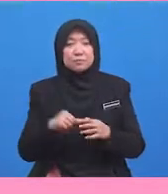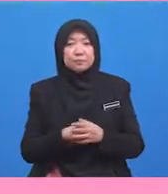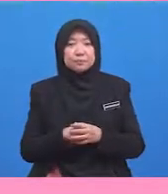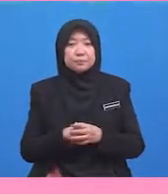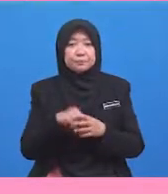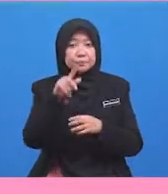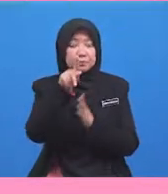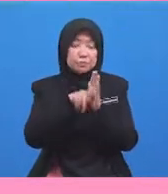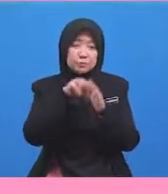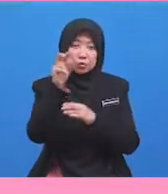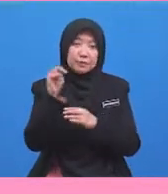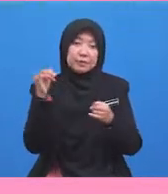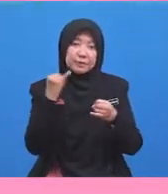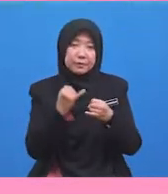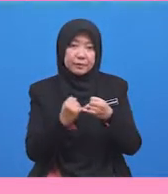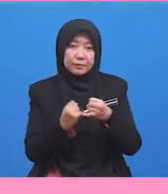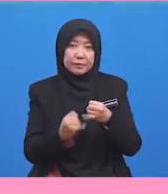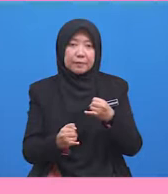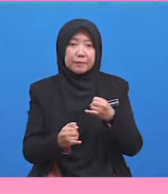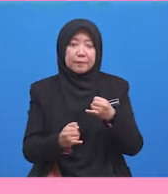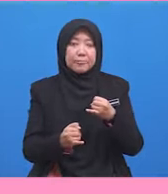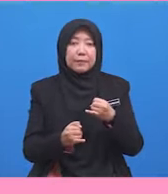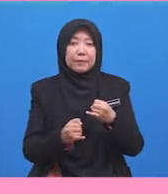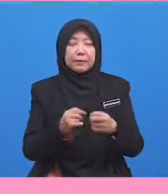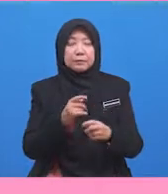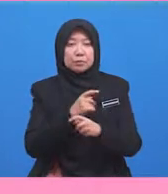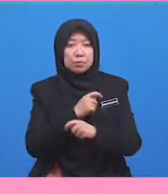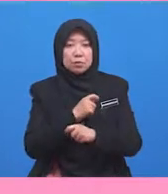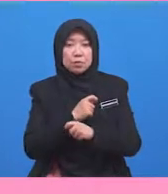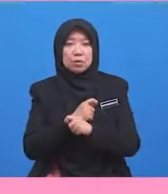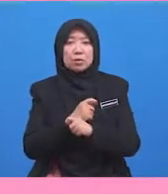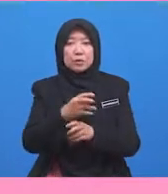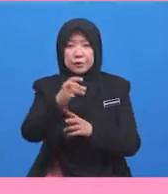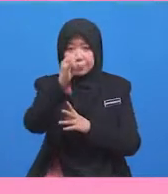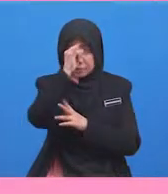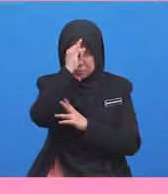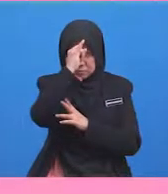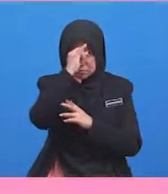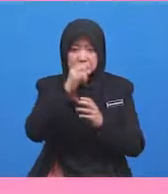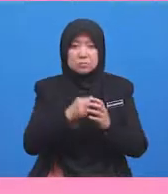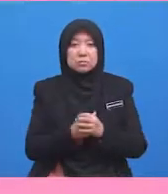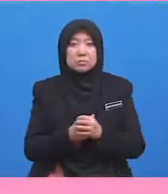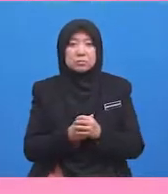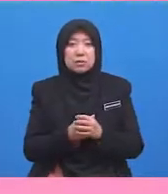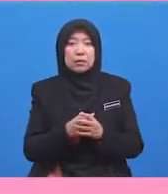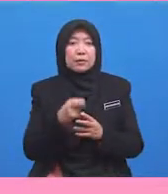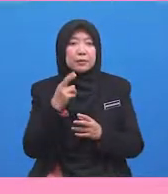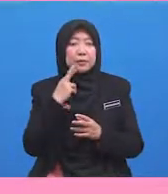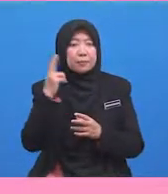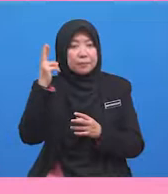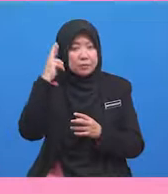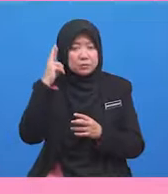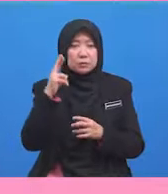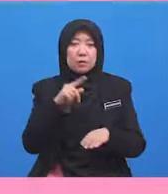persoalan terakhir ialah keteguhan Iman sebagai benteng kehidupan remaja merupakan zaman